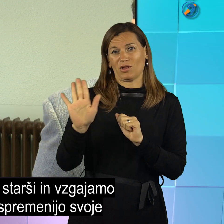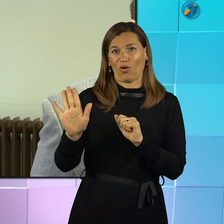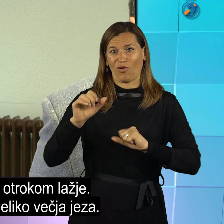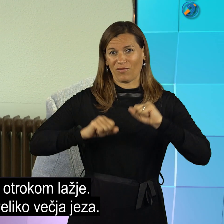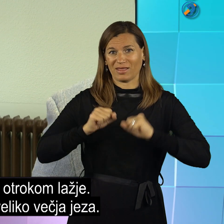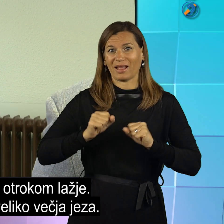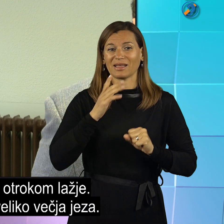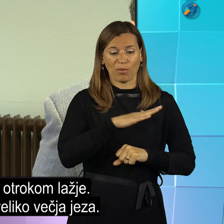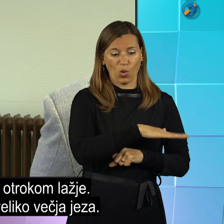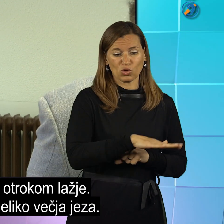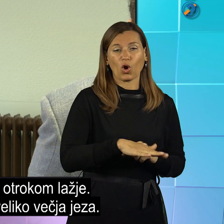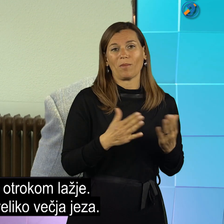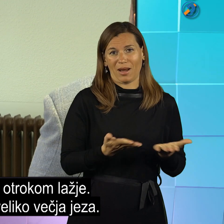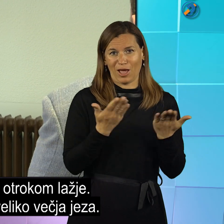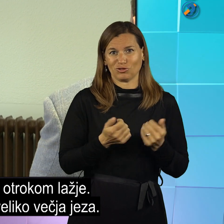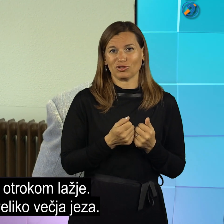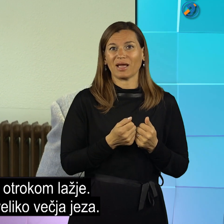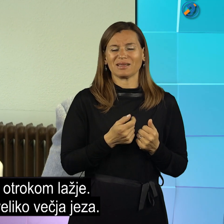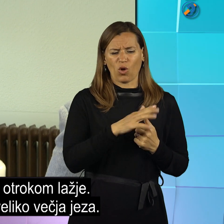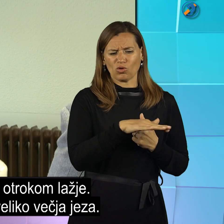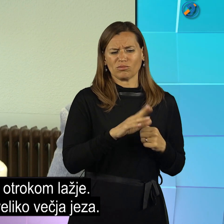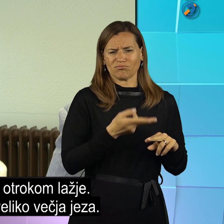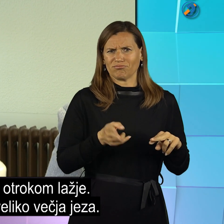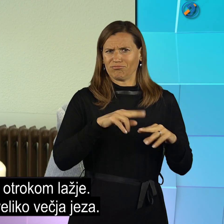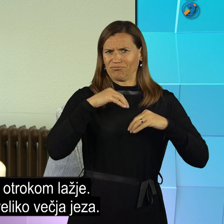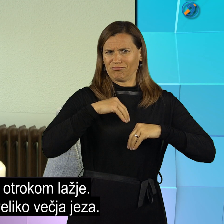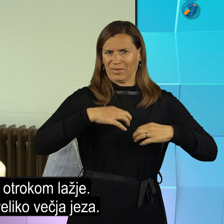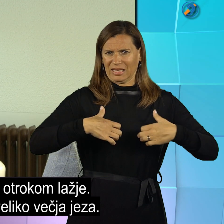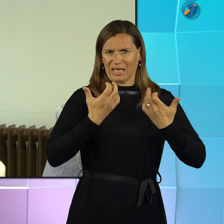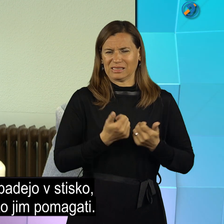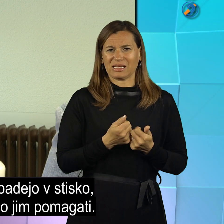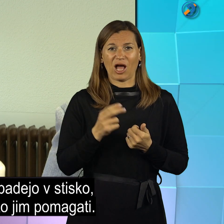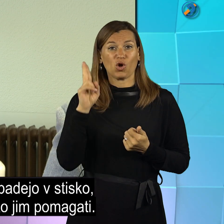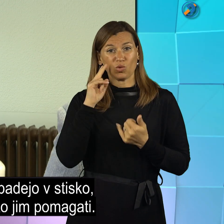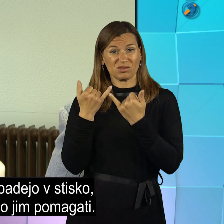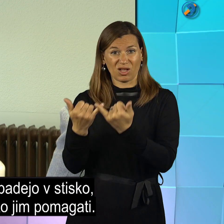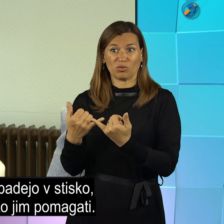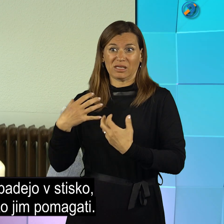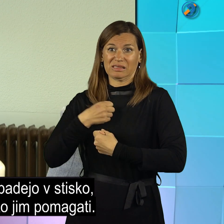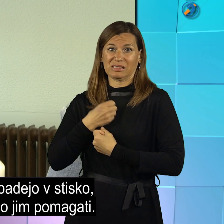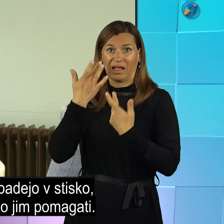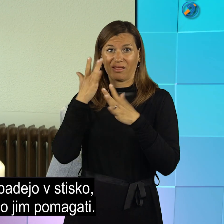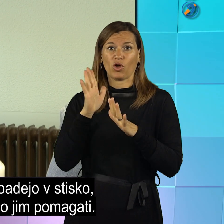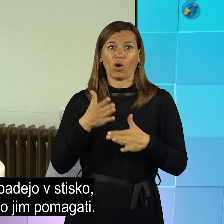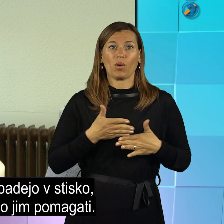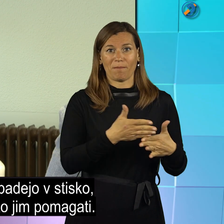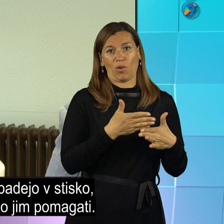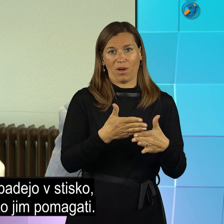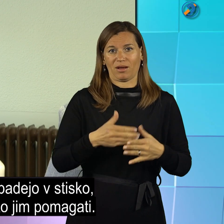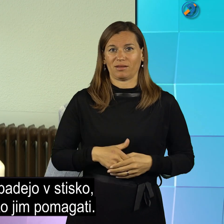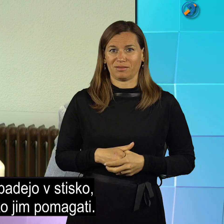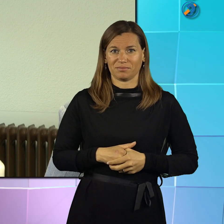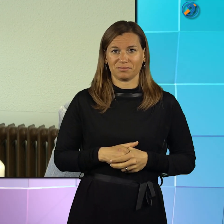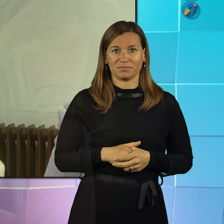spremenijo svoje vedenje, da bo otrokom lažje. Je na otrocih veliko večja jeza, starši gluhi pa padajo v stisko, ker ne vejo, kako jim